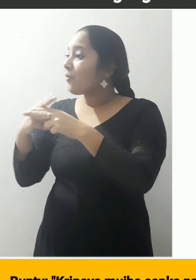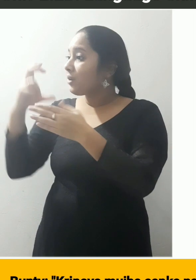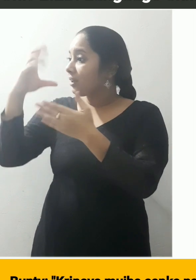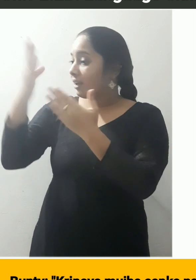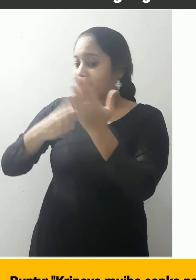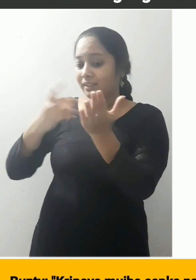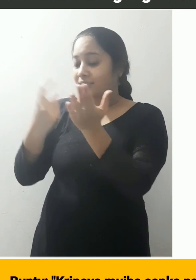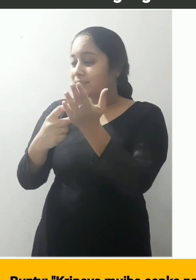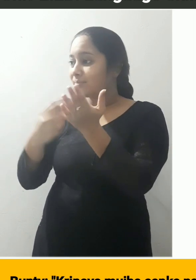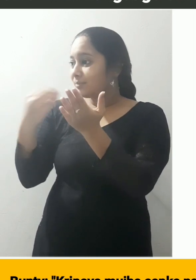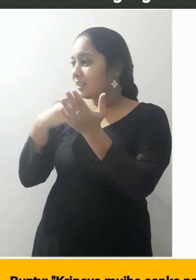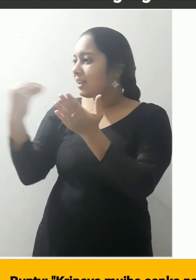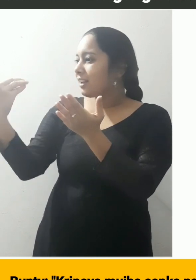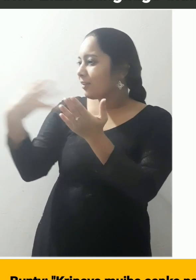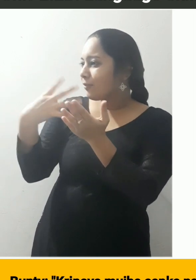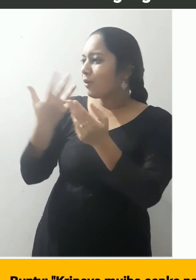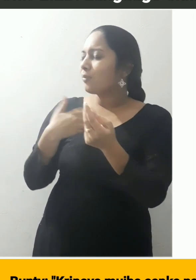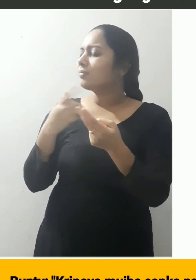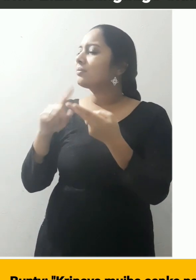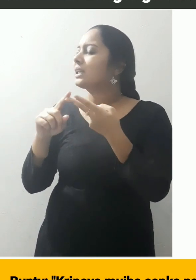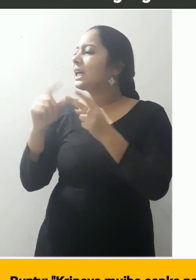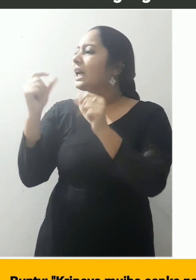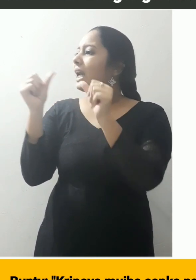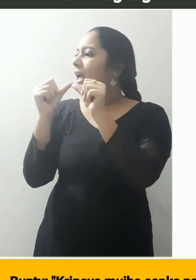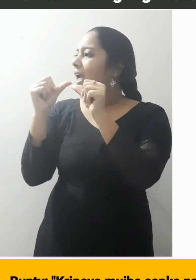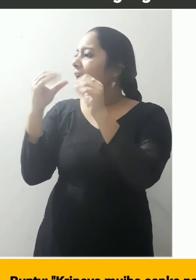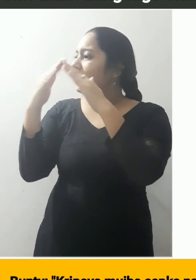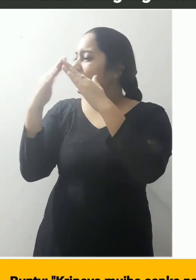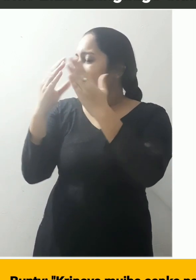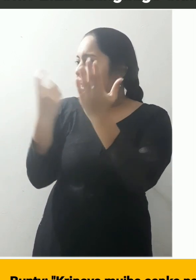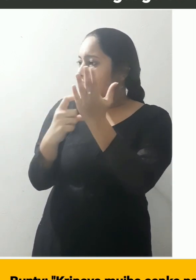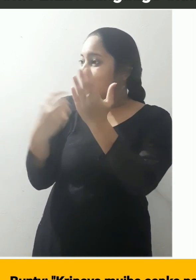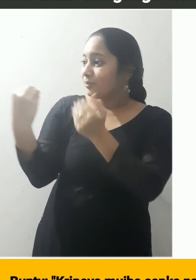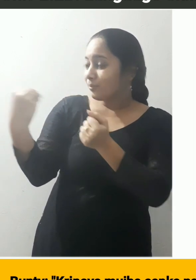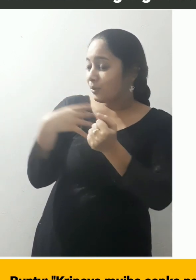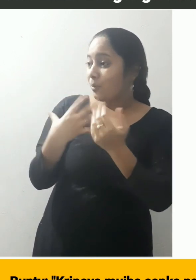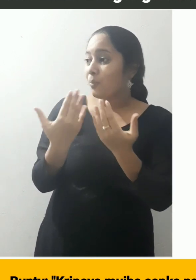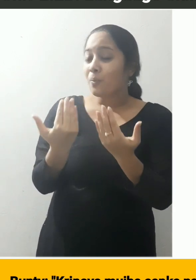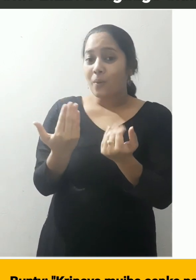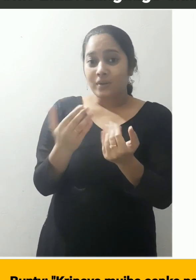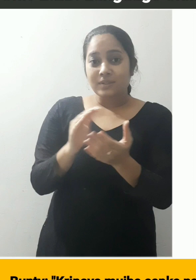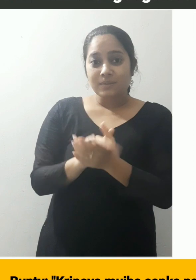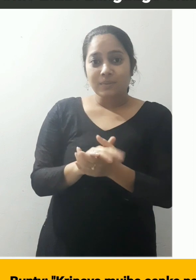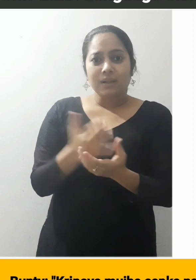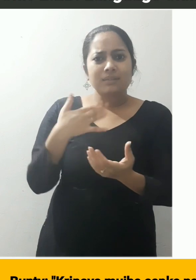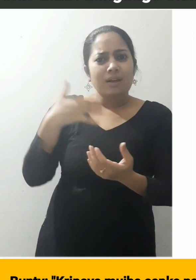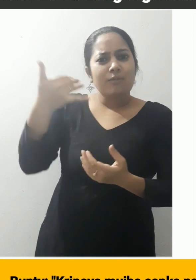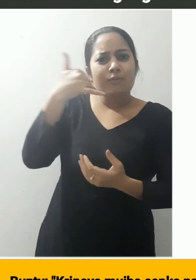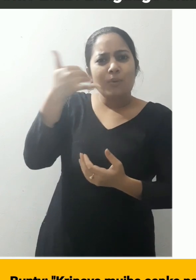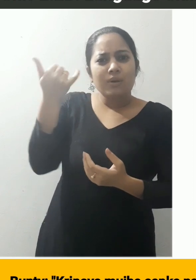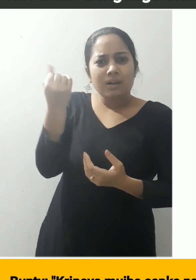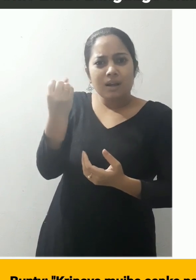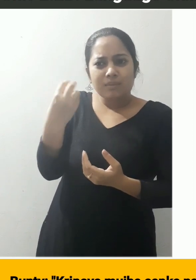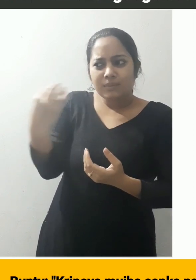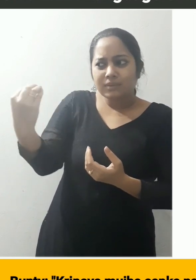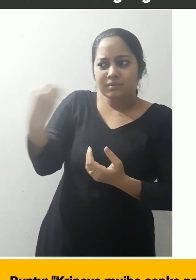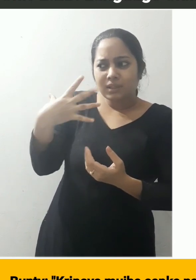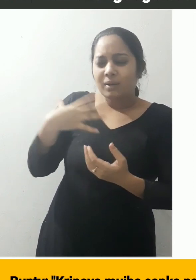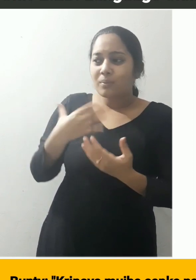है. क्या मैं आपका पता जान सकता हूँ? बंटी: क्या मैं आपका फ़ोन नंबर जान सकता